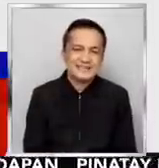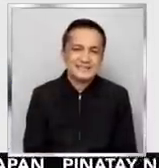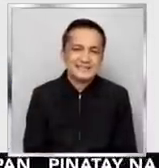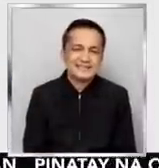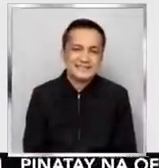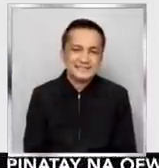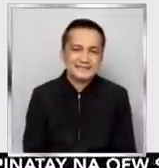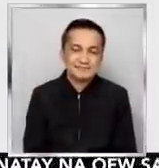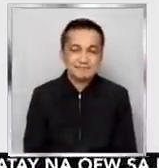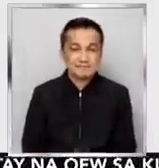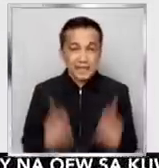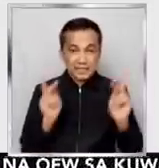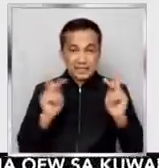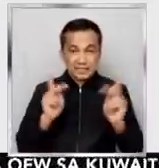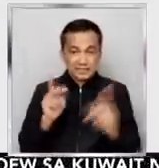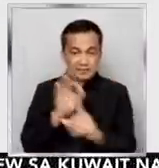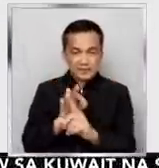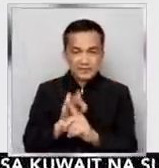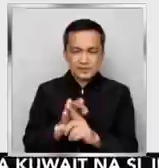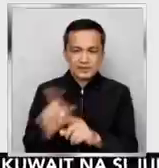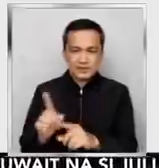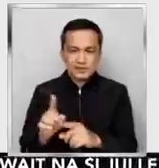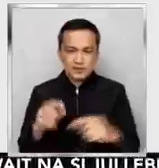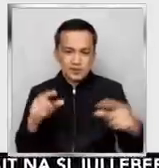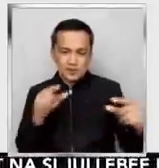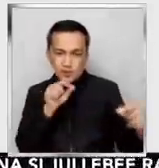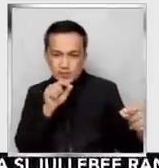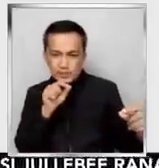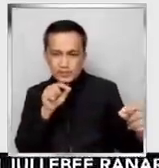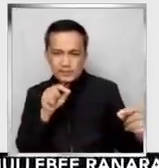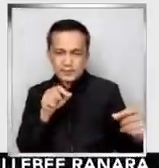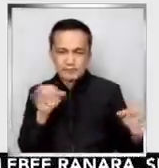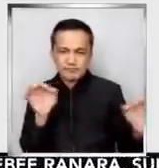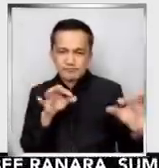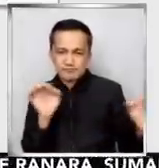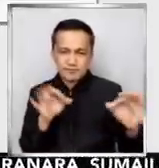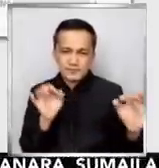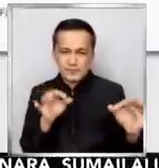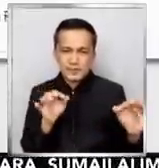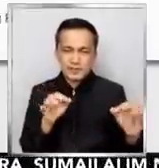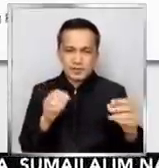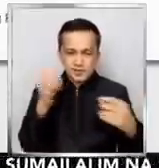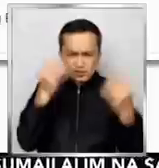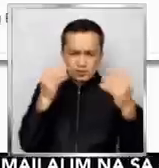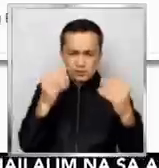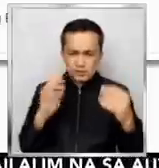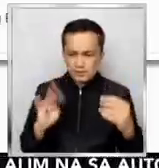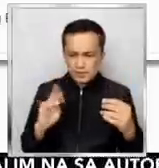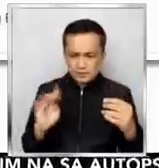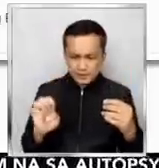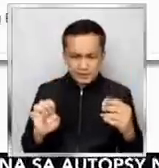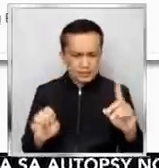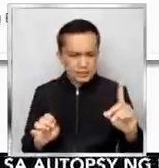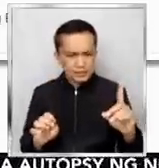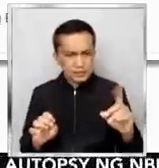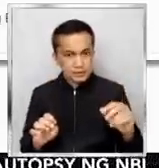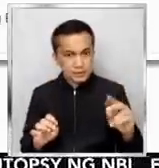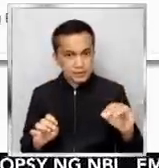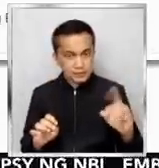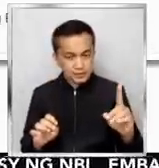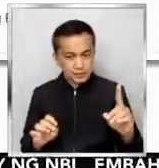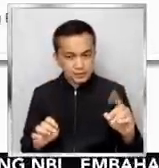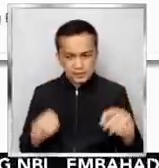Kinikilig ang fans sa palitan ng tweets ng dalawa. Nako-confuse nga raw sila kung si Barbie at David o Klay at